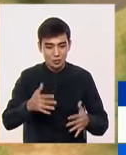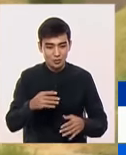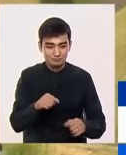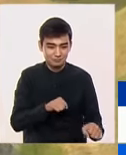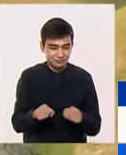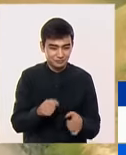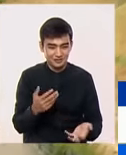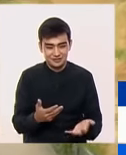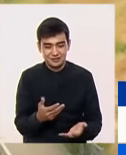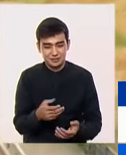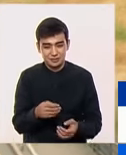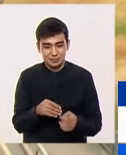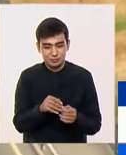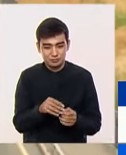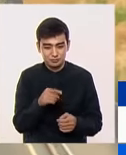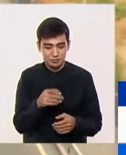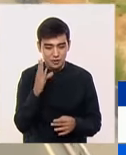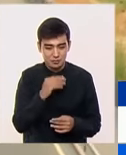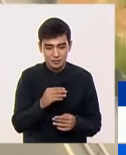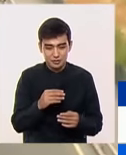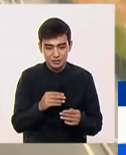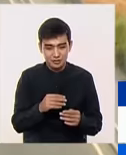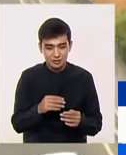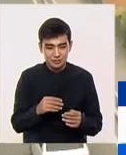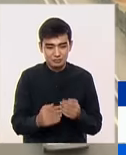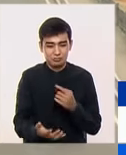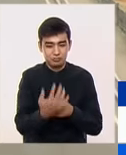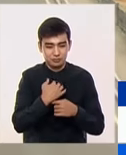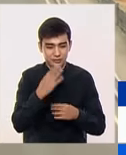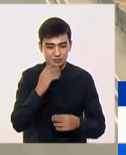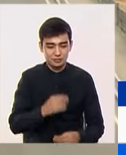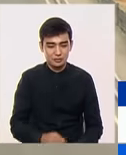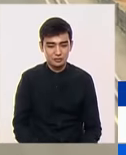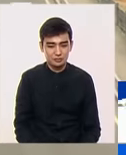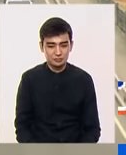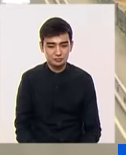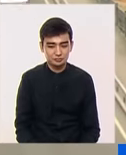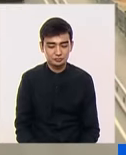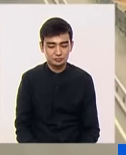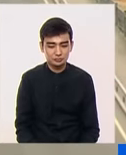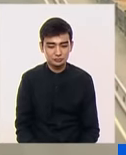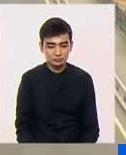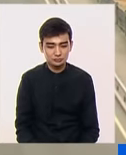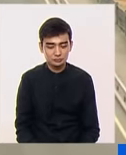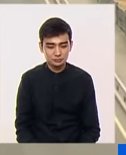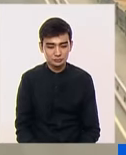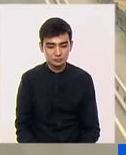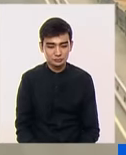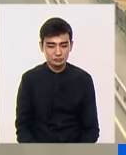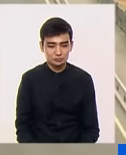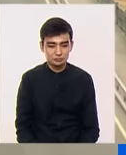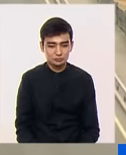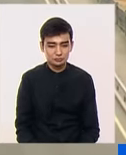или оползня они останутся под завалами же много абдуллина ринат абулхаир of информбюро